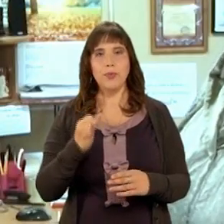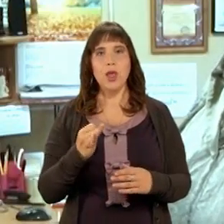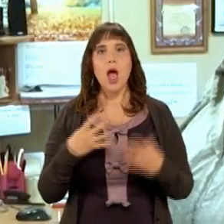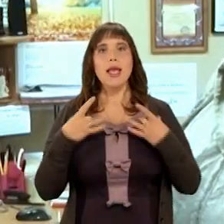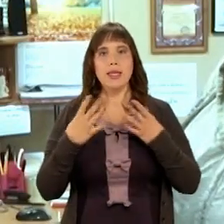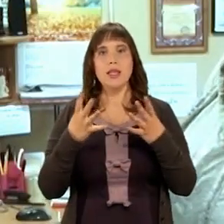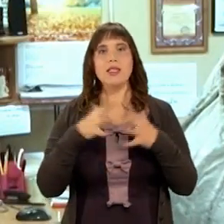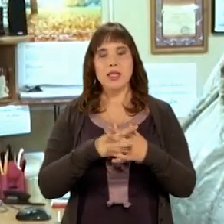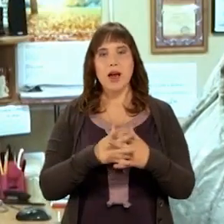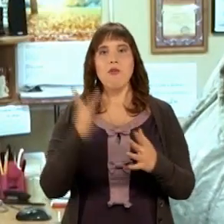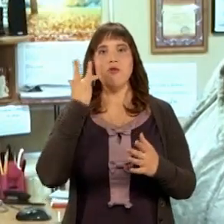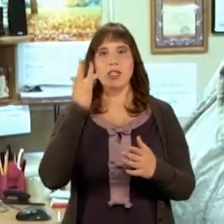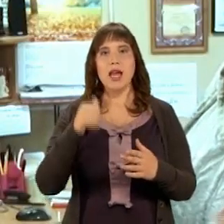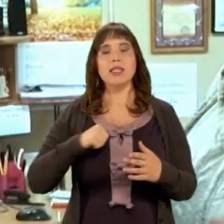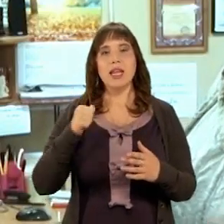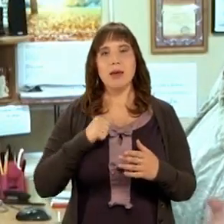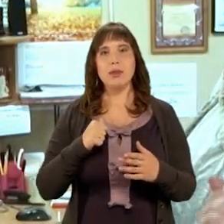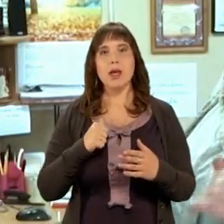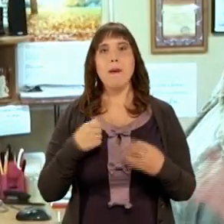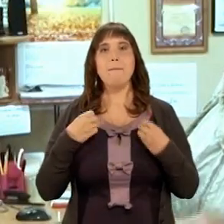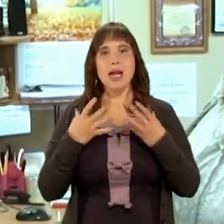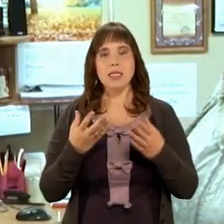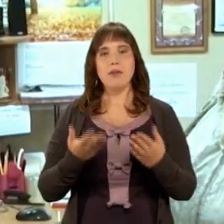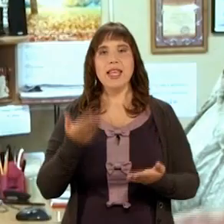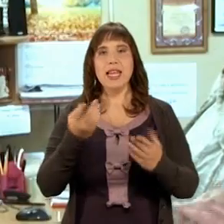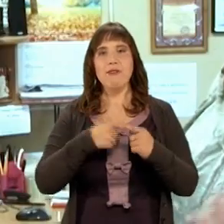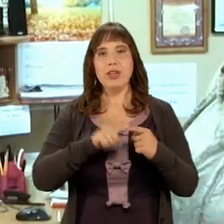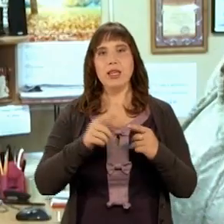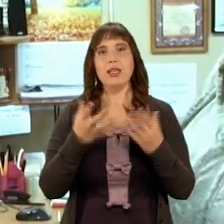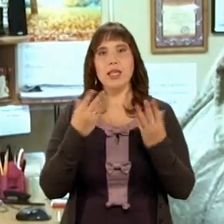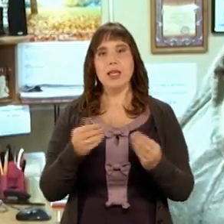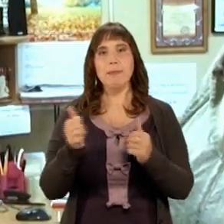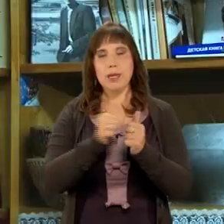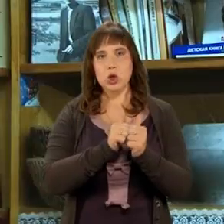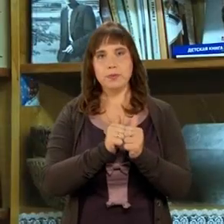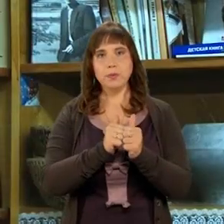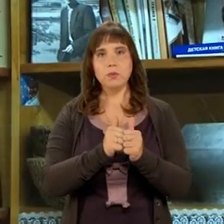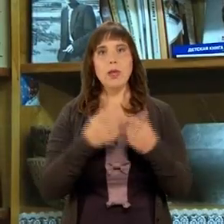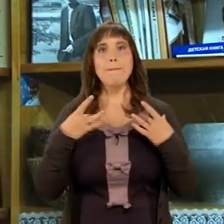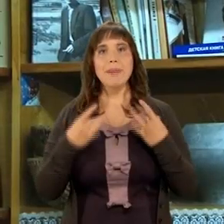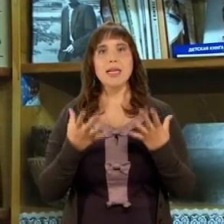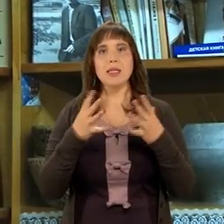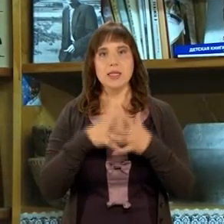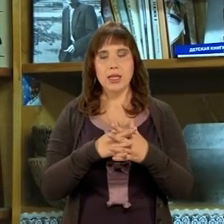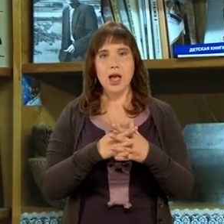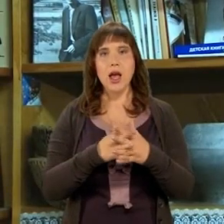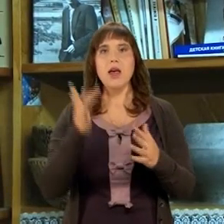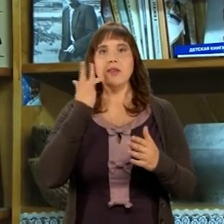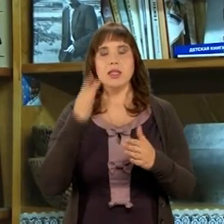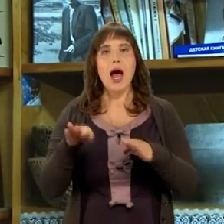День села мы всегда стараемся отмечать или в этот день, или ближе к этому рядом, дню. Да. Праздник села, он